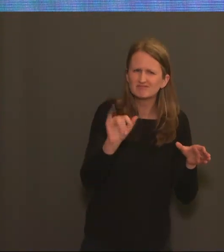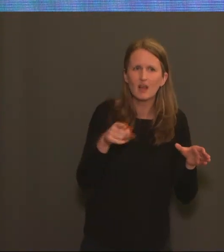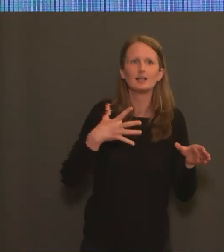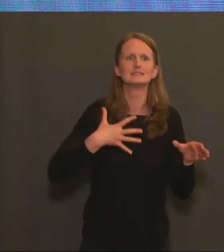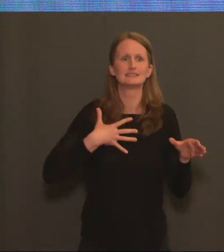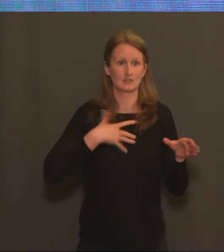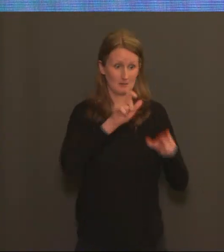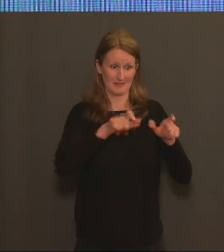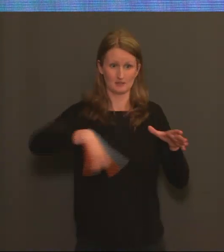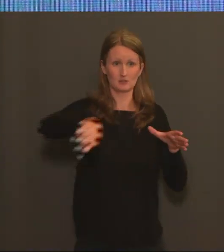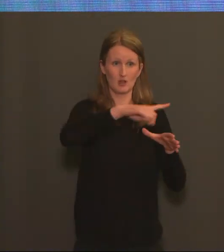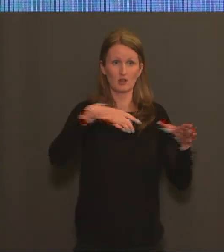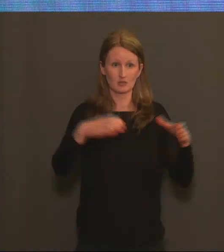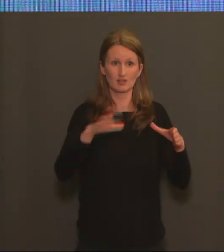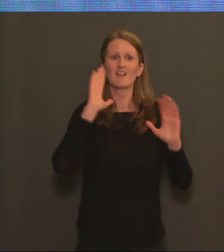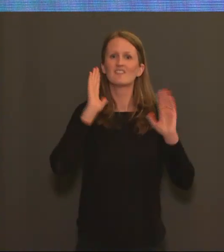leur deuxième dose de vaccin.